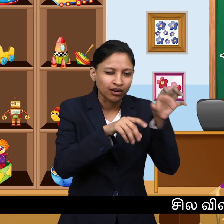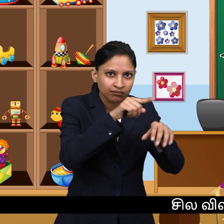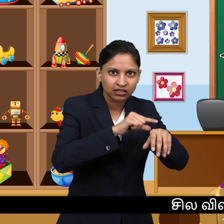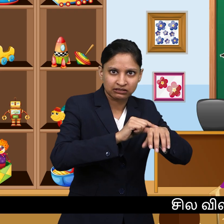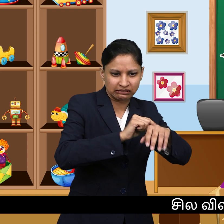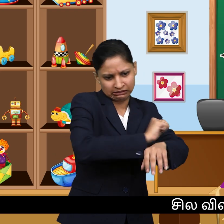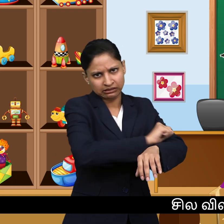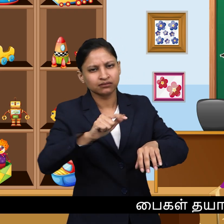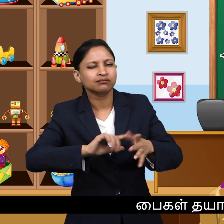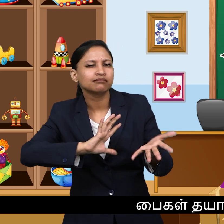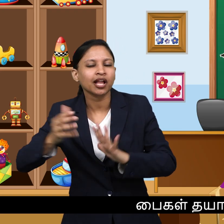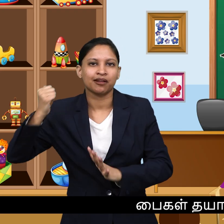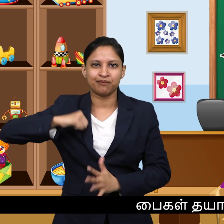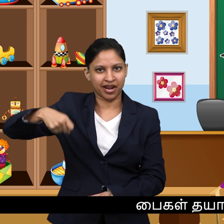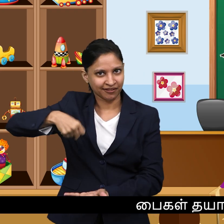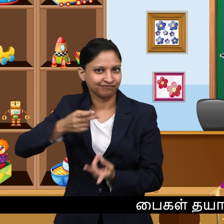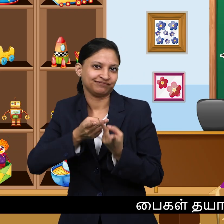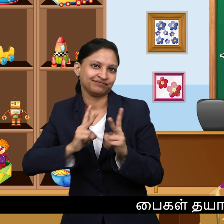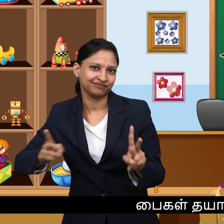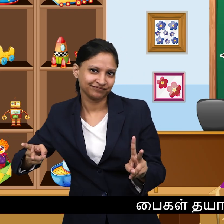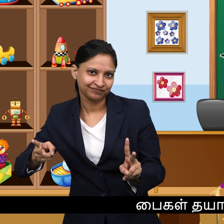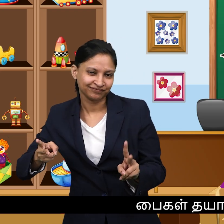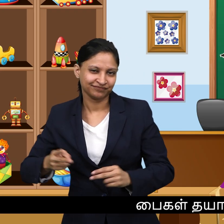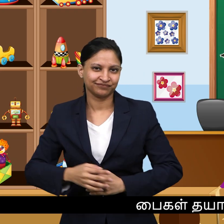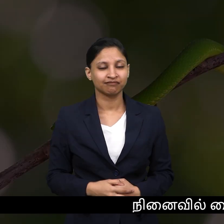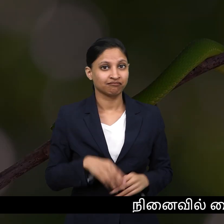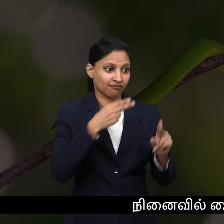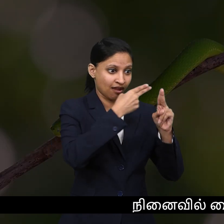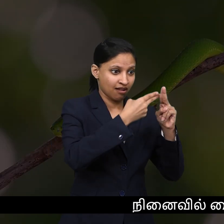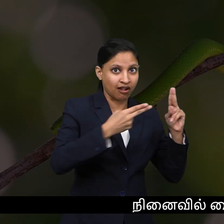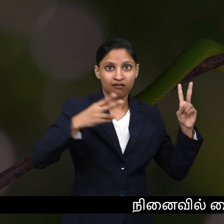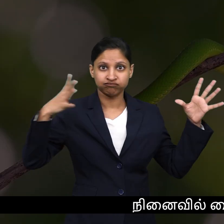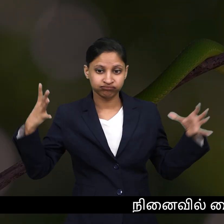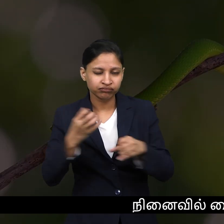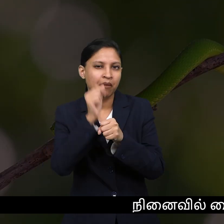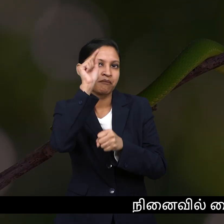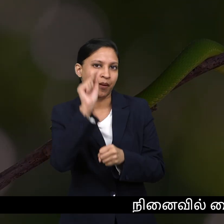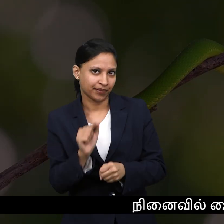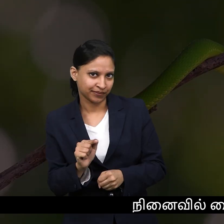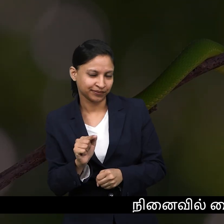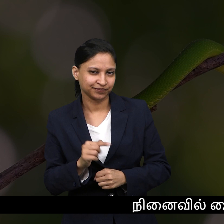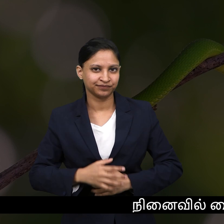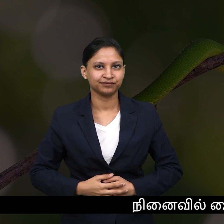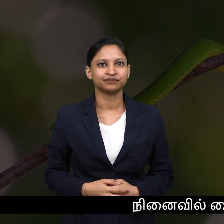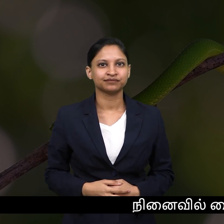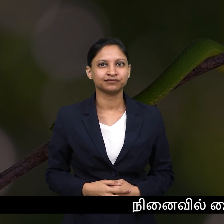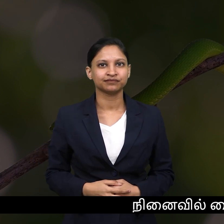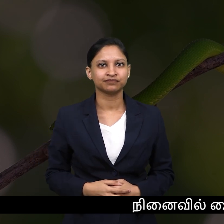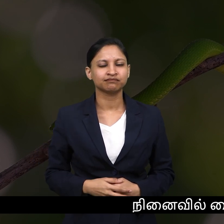சில விலங்குகளின் தோல் பைகள் தயாரிக்க பயன்படுகிறது. நினைவில் வைத்துக் கொள்ளுங்கள்.